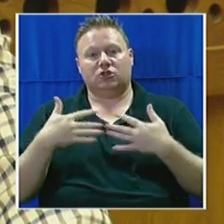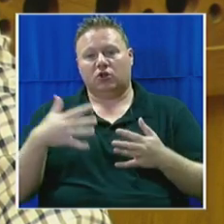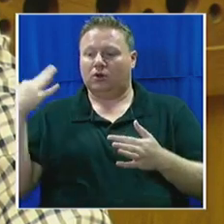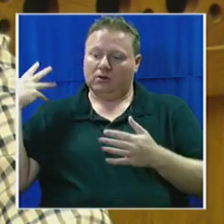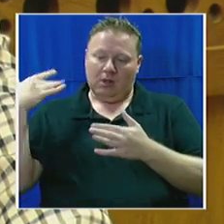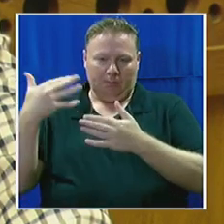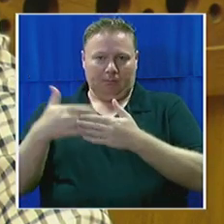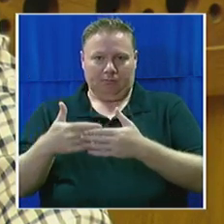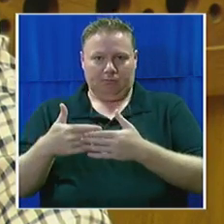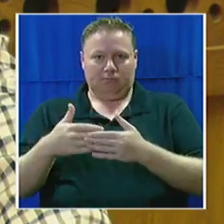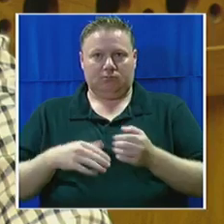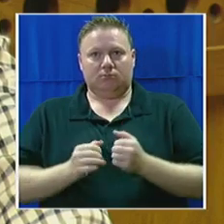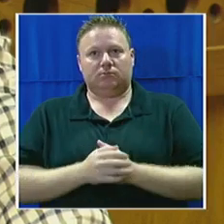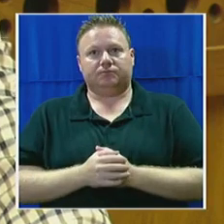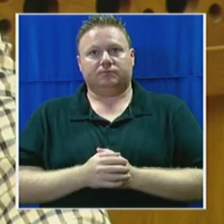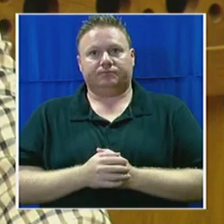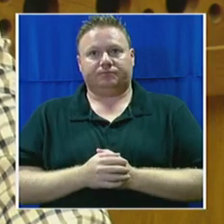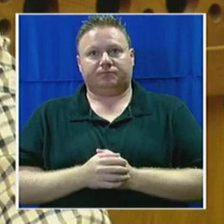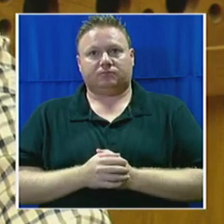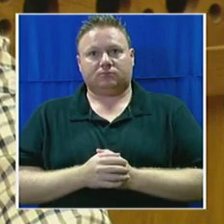iyakwesekela ukunikezwa kwamandla